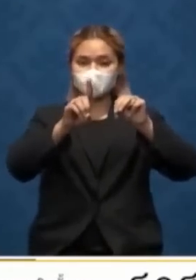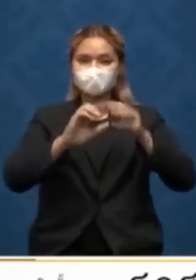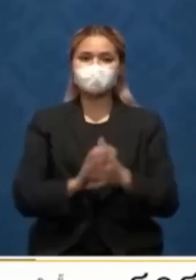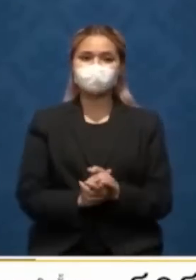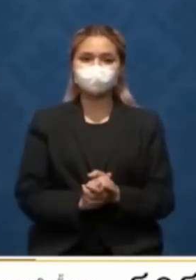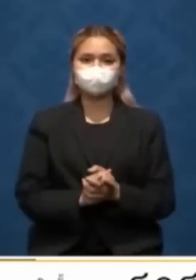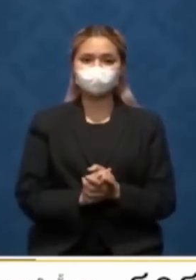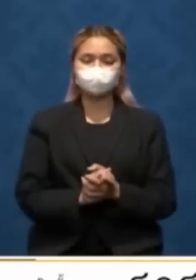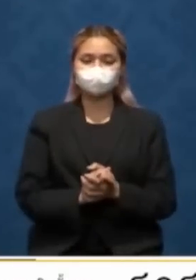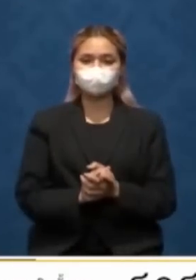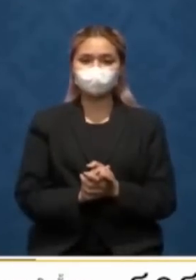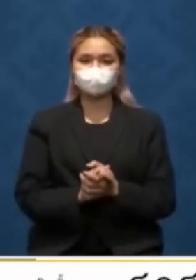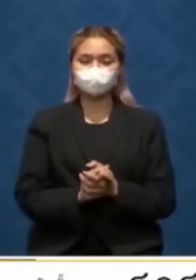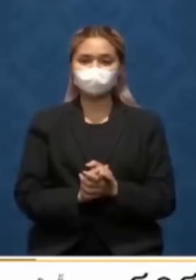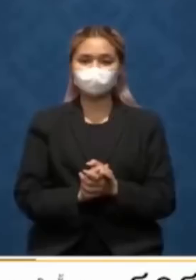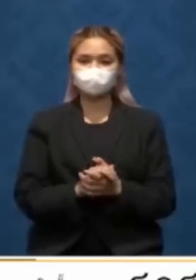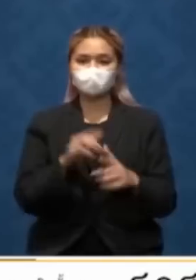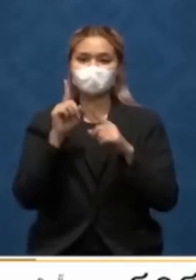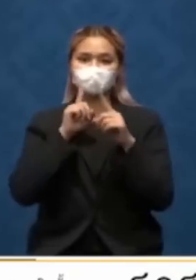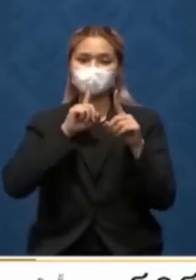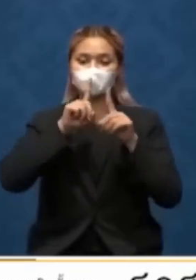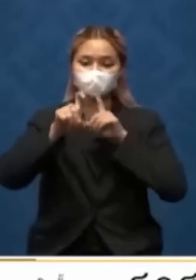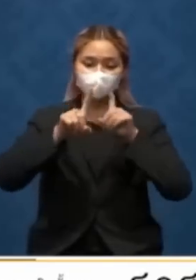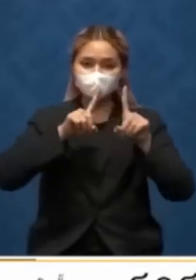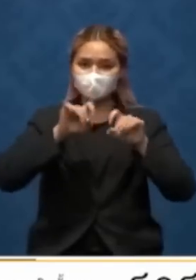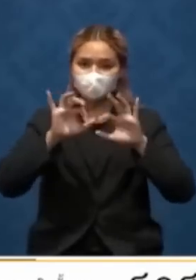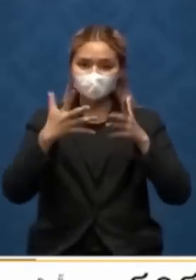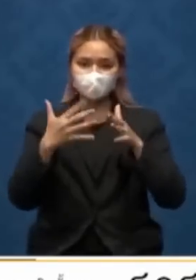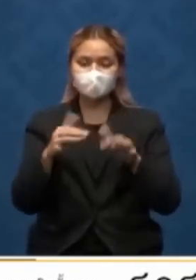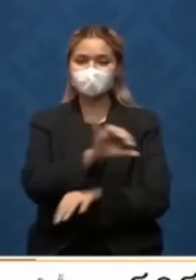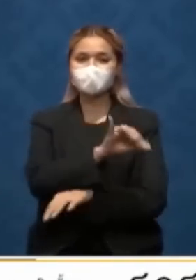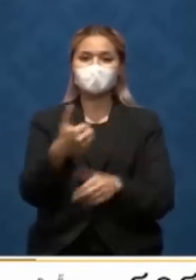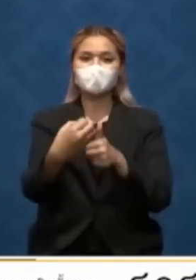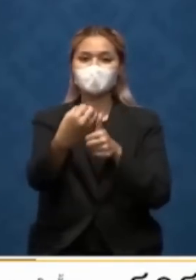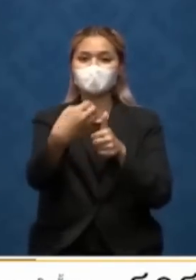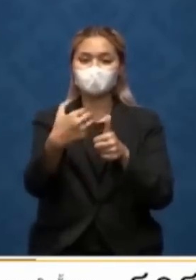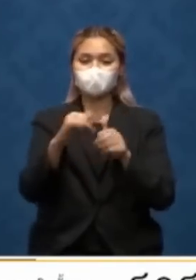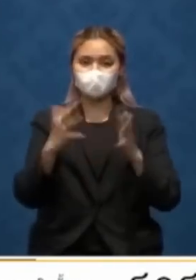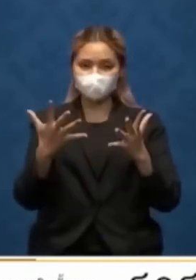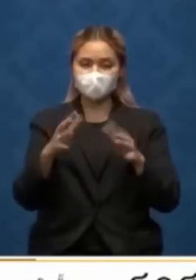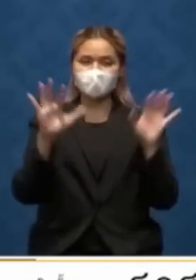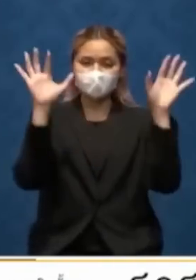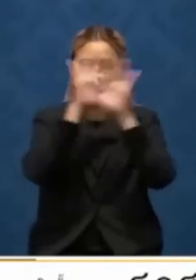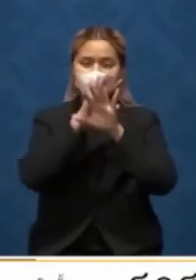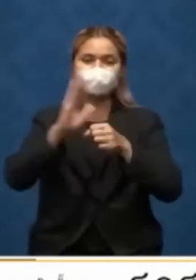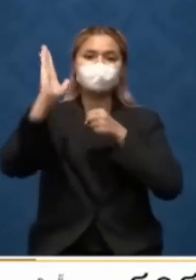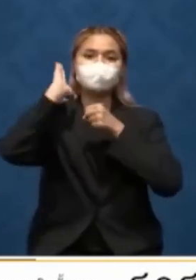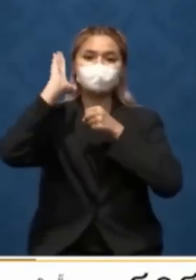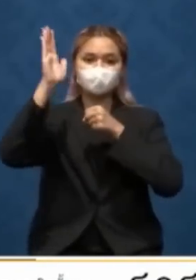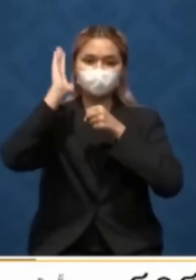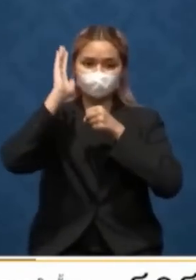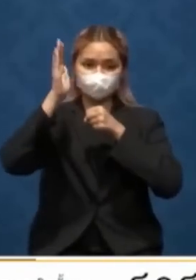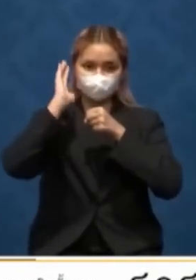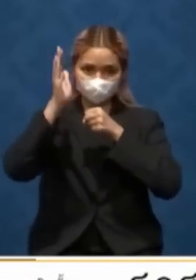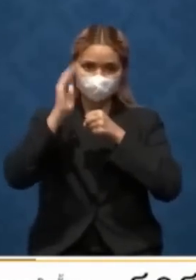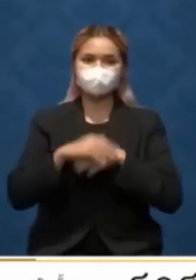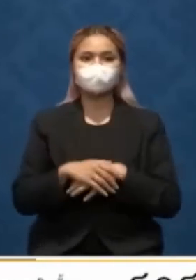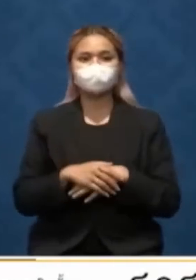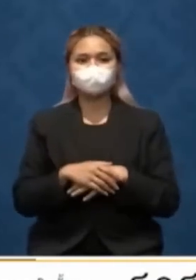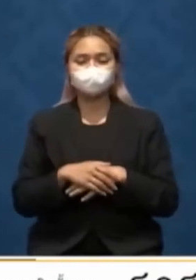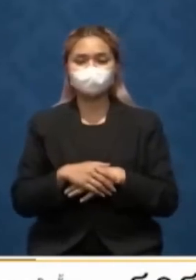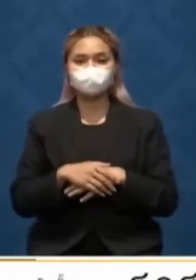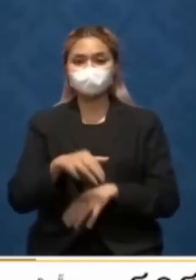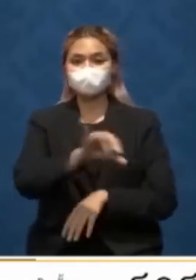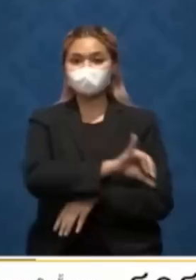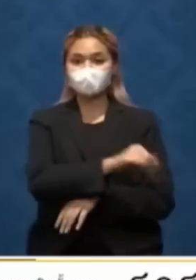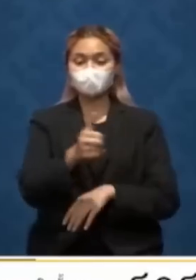ได้เป็นการซักถามหรือให้ความเห็นก็พูดตรงๆก็คืออภิปรายเหมือนไม่ไว้วางใจไปเลยแต่ก็ตามเมื่